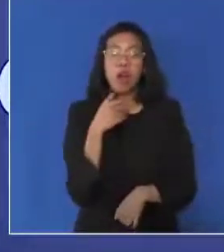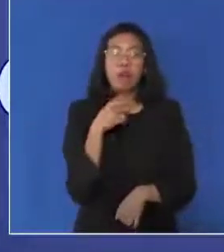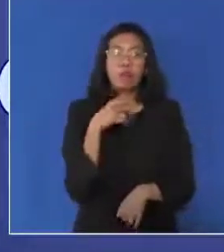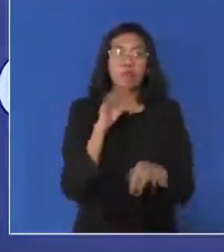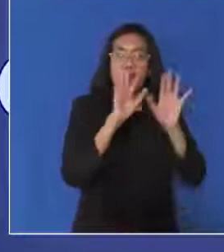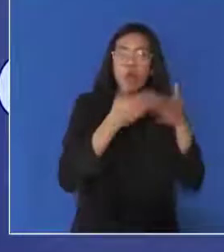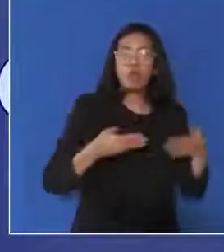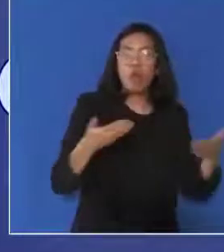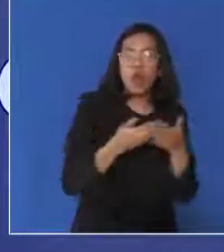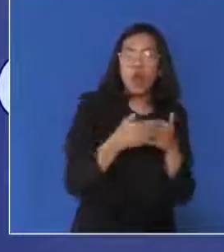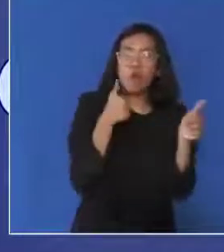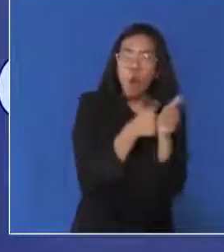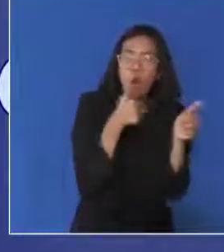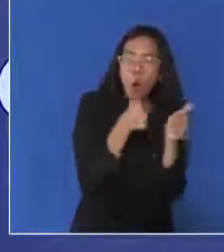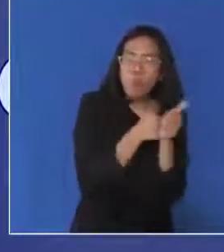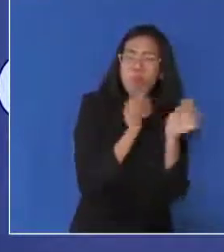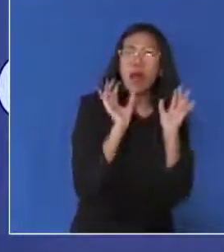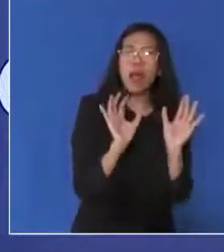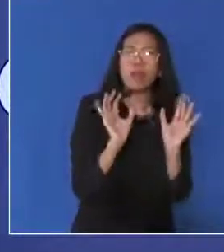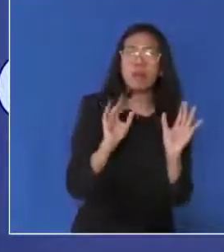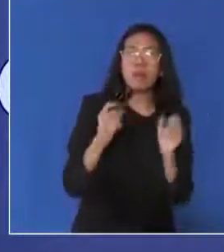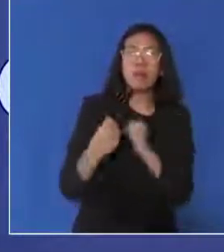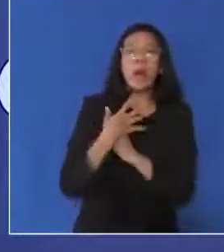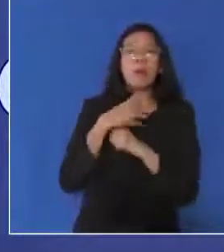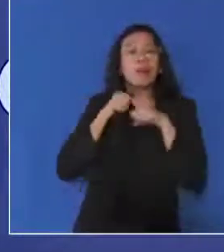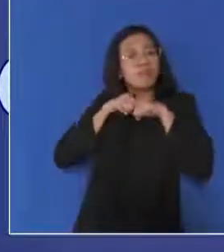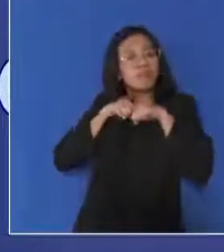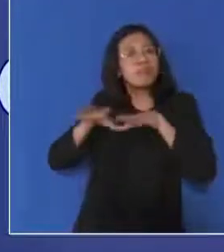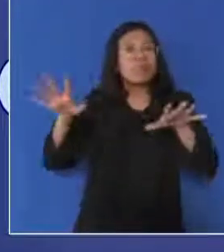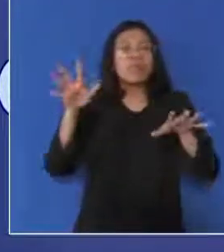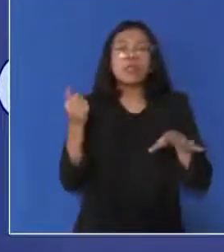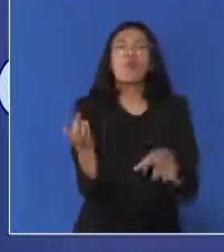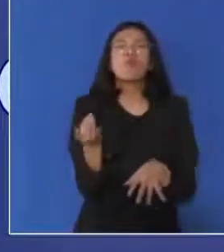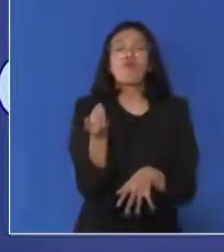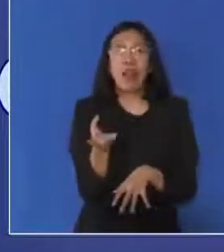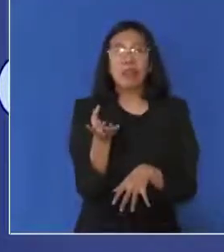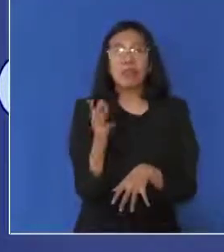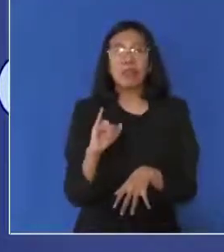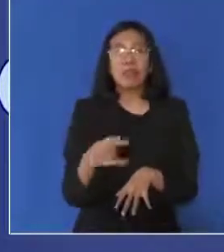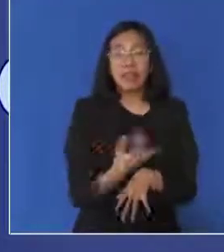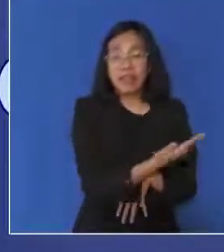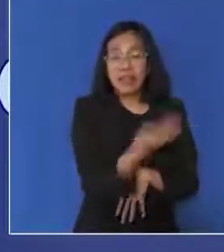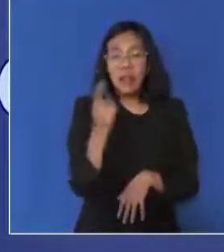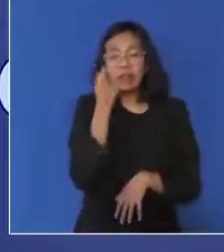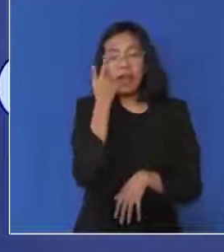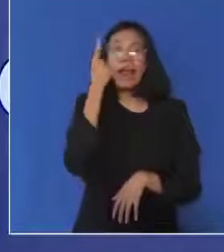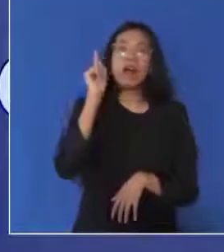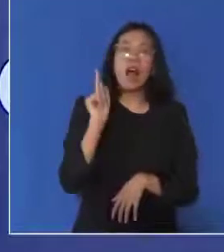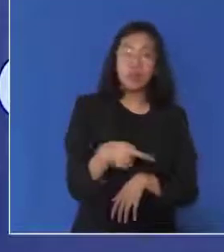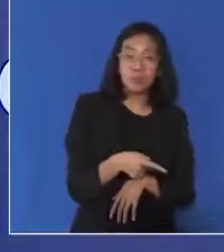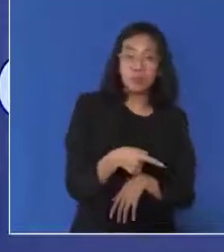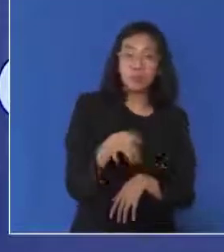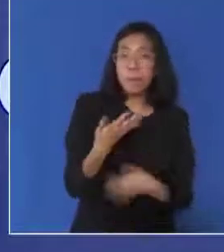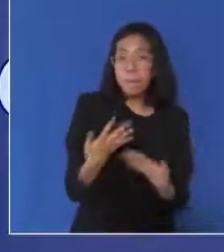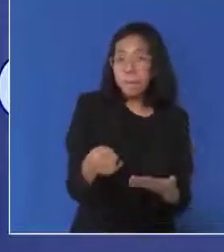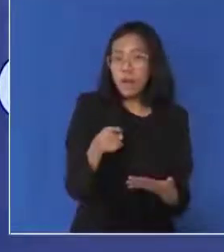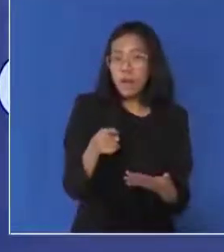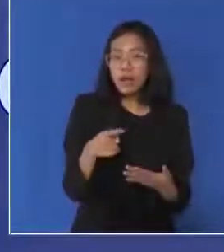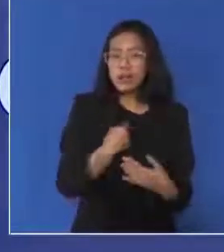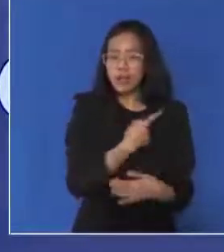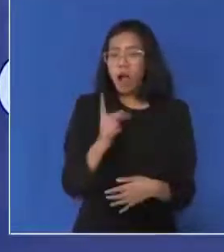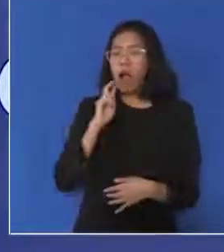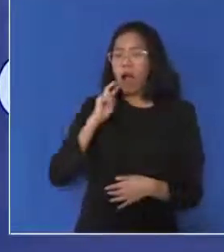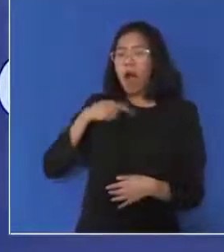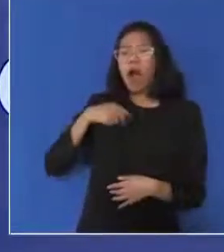1/2 aja kita jodoh Jadi influencer bagi colors tersebut jadi setiap kita harus menyadari Kitalah yang disebut